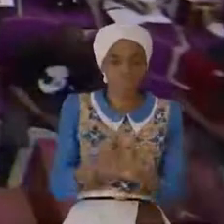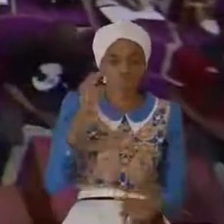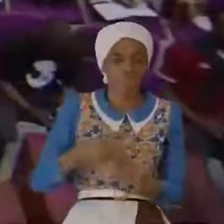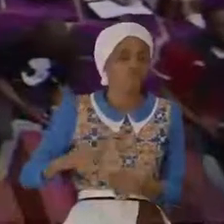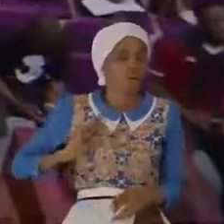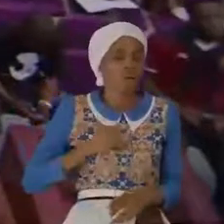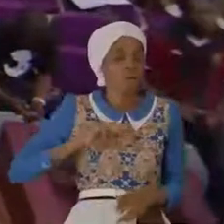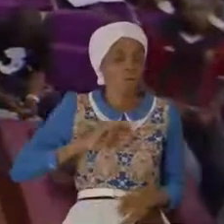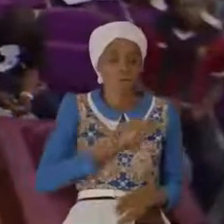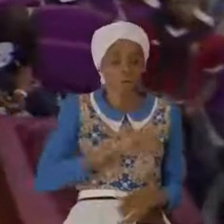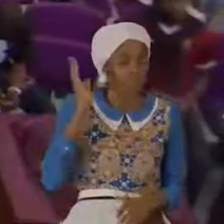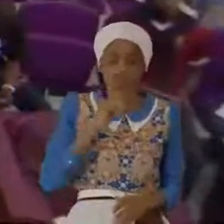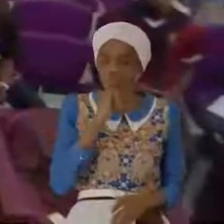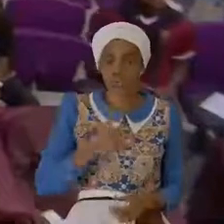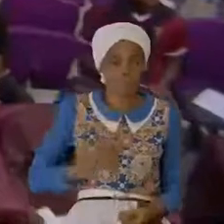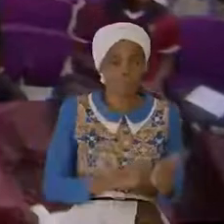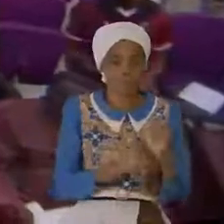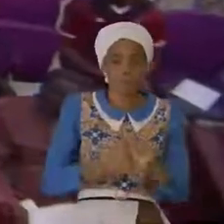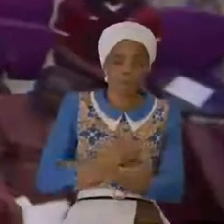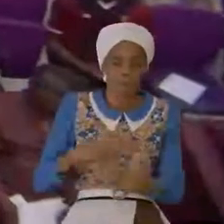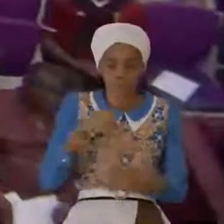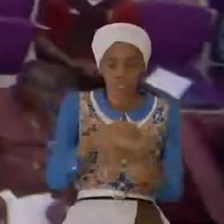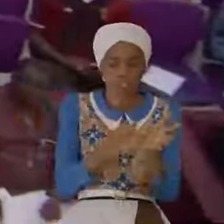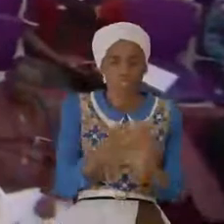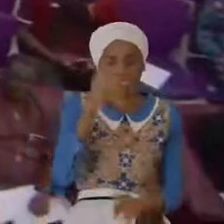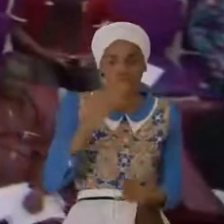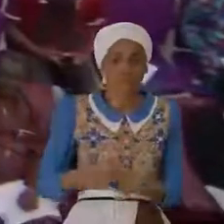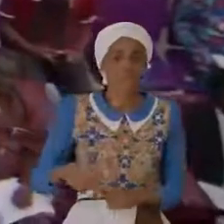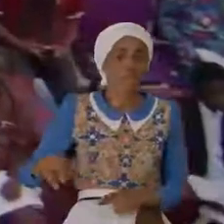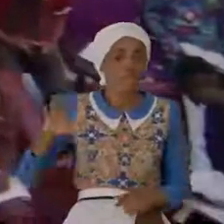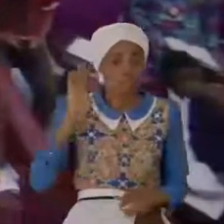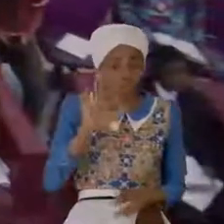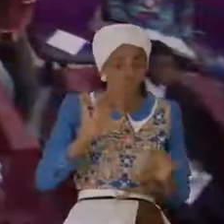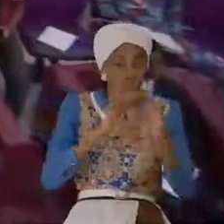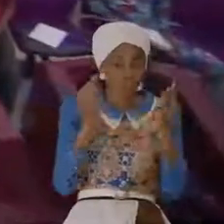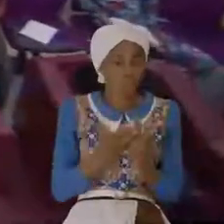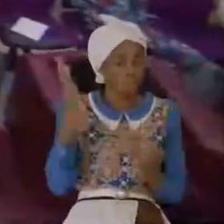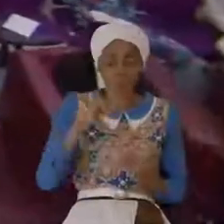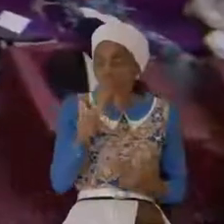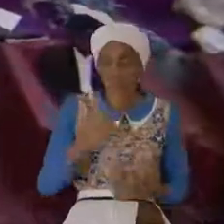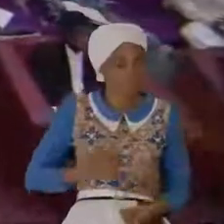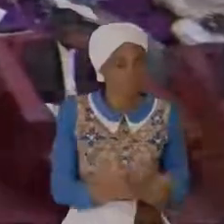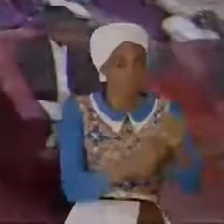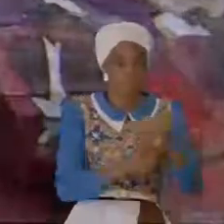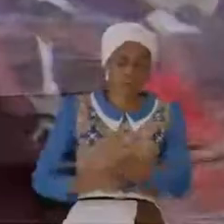Nos membres ne vont pas les suivre. Votre famille ne va pas les suivre.